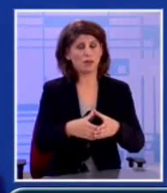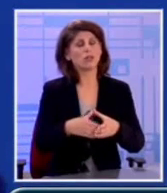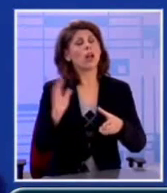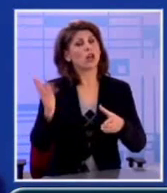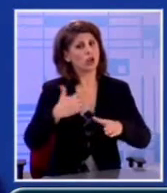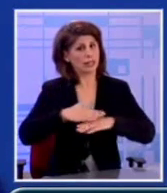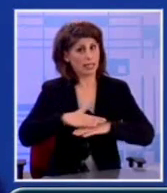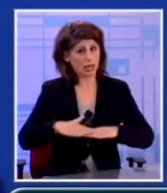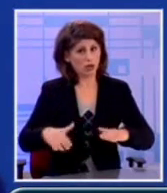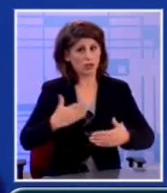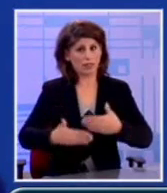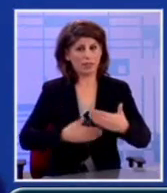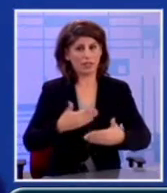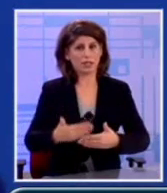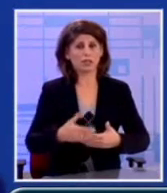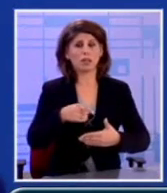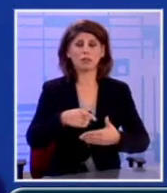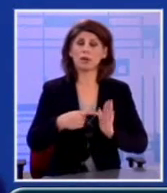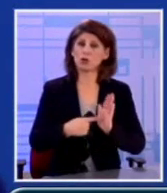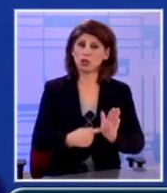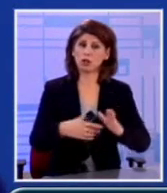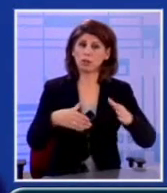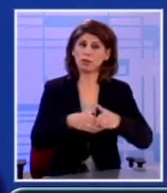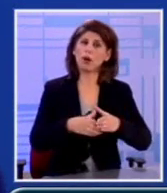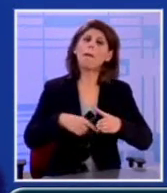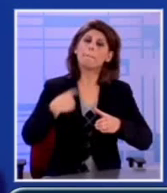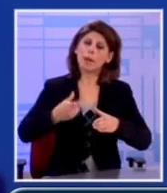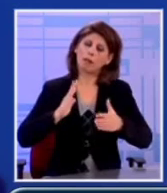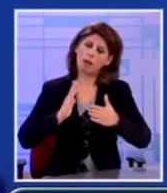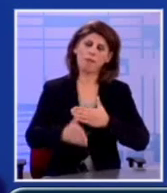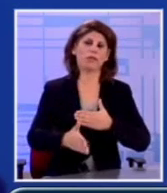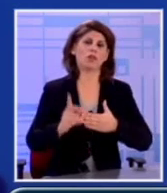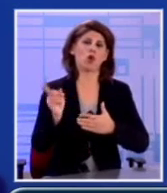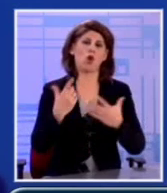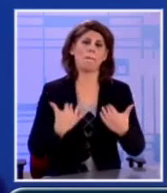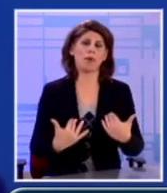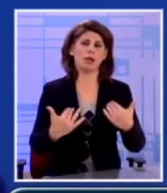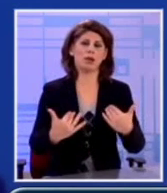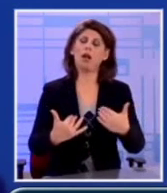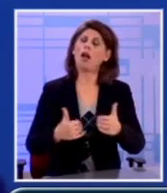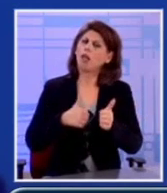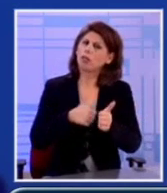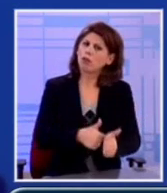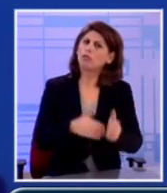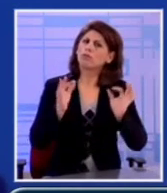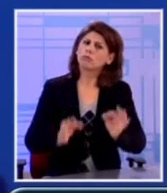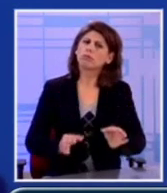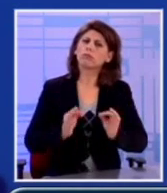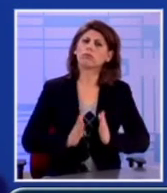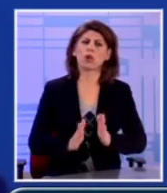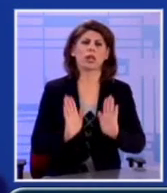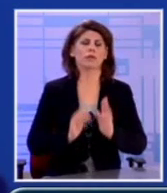όταν ολοκληρωθεί η διαδικασία ενώπιον των Επιτροπών, θα έρθουν αμέσως στην Ολομέλεια. Θα ακολουθήσουν κανονικά την πορεία τους.